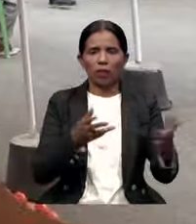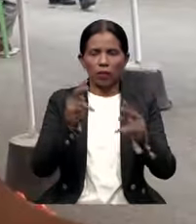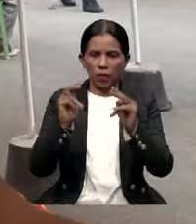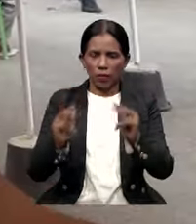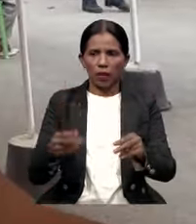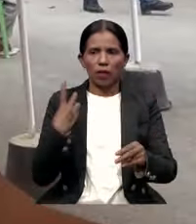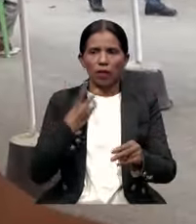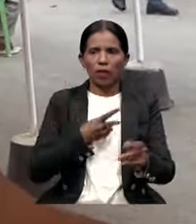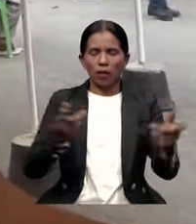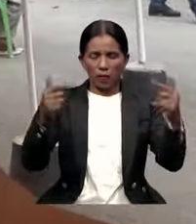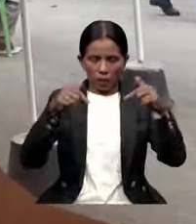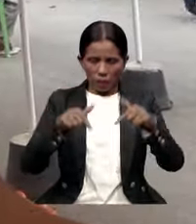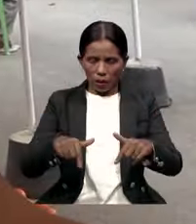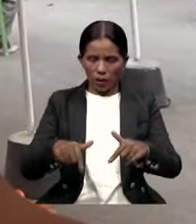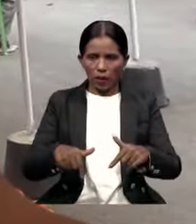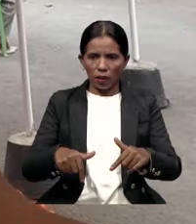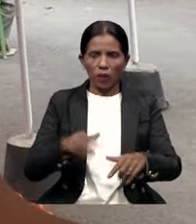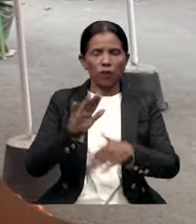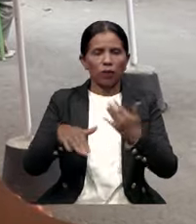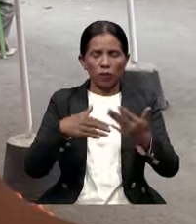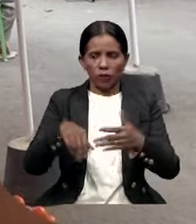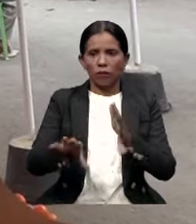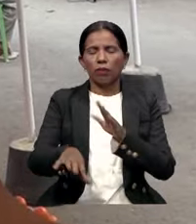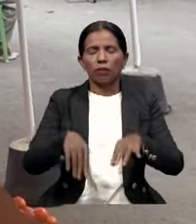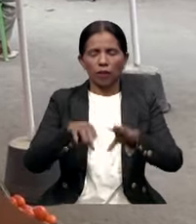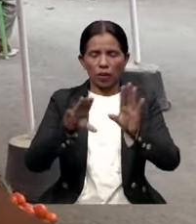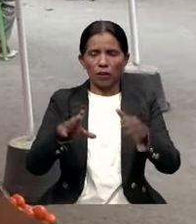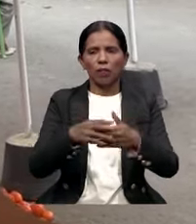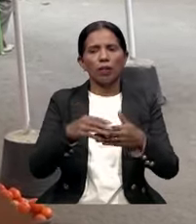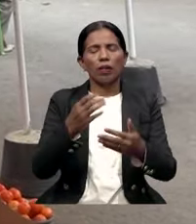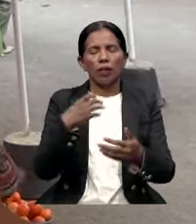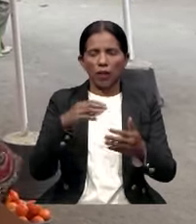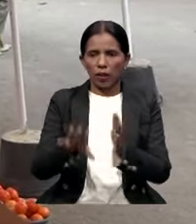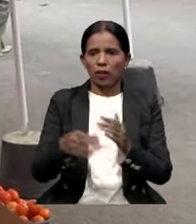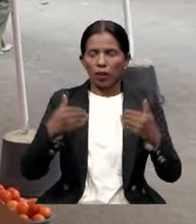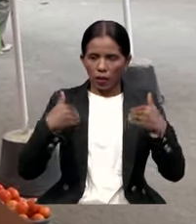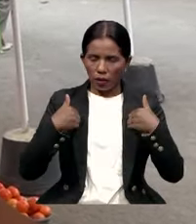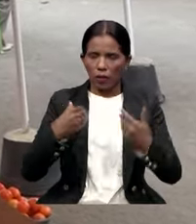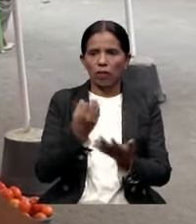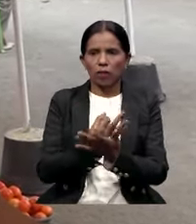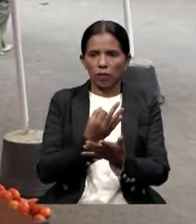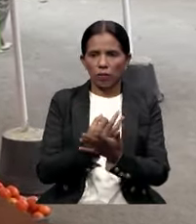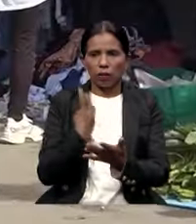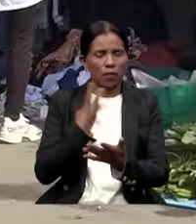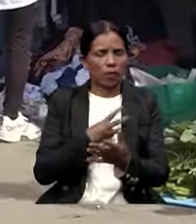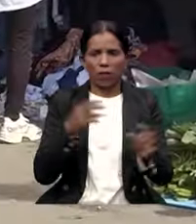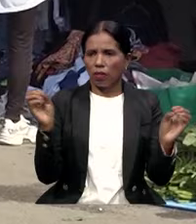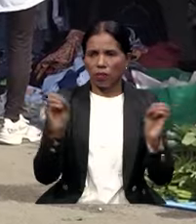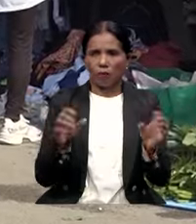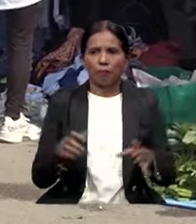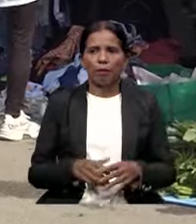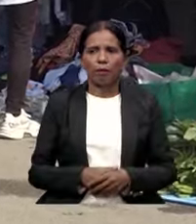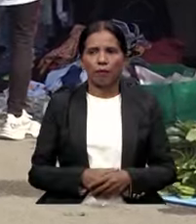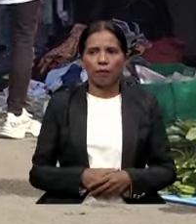obriga ami tenki sai to hotu hotu hetan se pulsen do pulsen la ta kadalan ba ami se ma tam falba merkat lara la ia ia parte